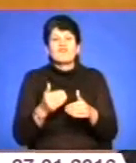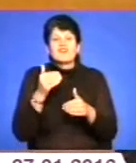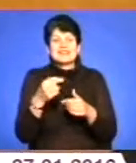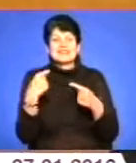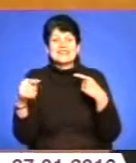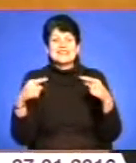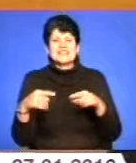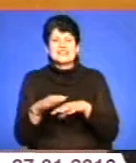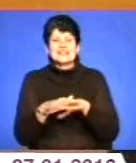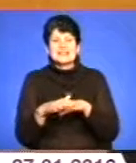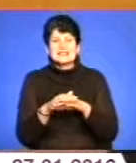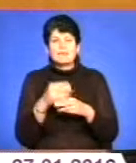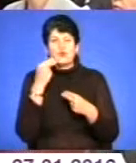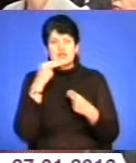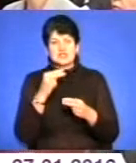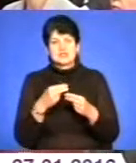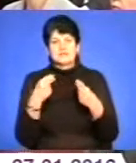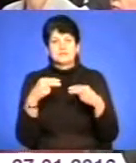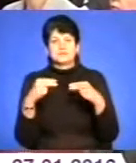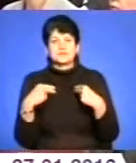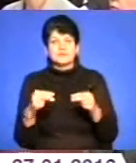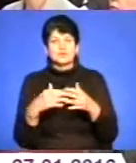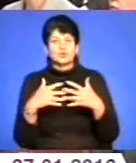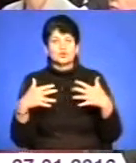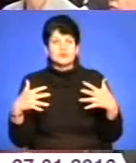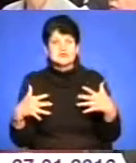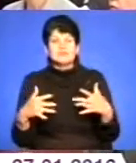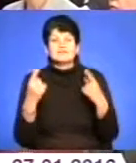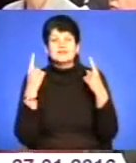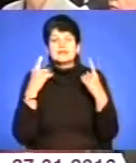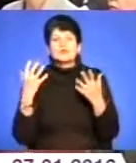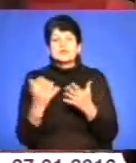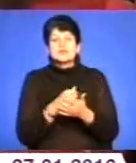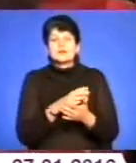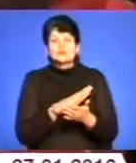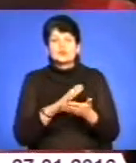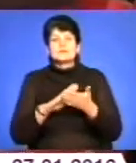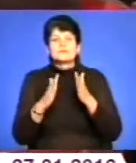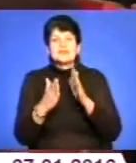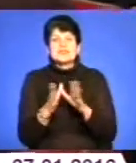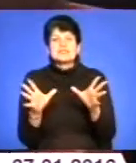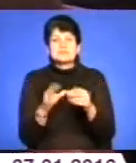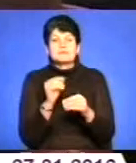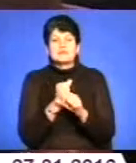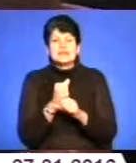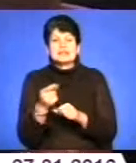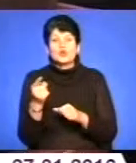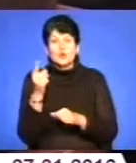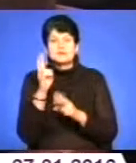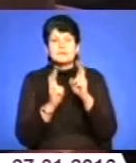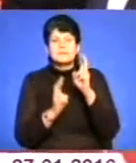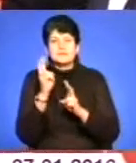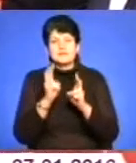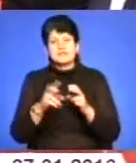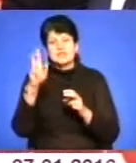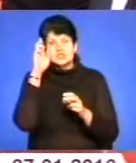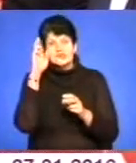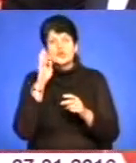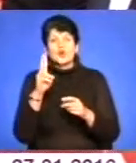і покращити збут продукції. Значним досягненням минулоріч було налагодження співпраці тернопільських підприємств з державним